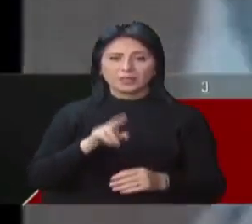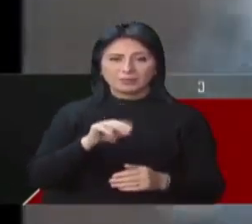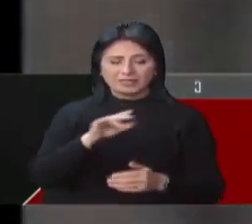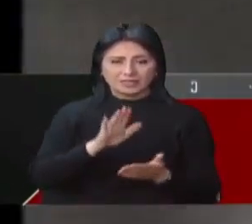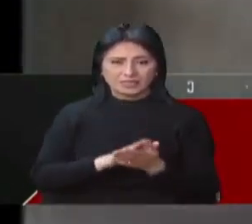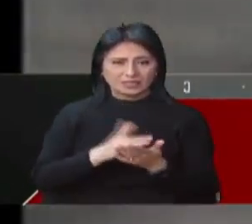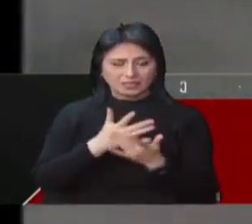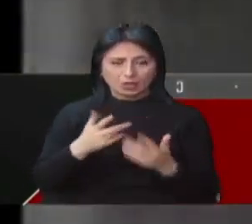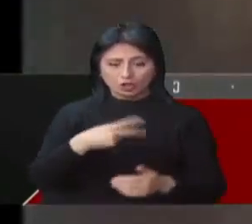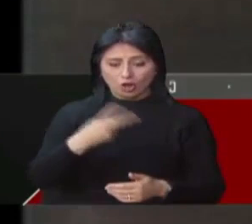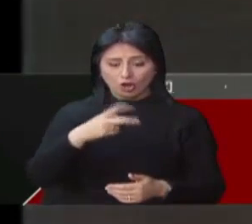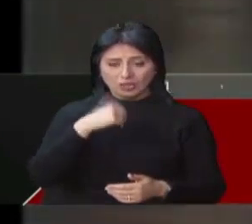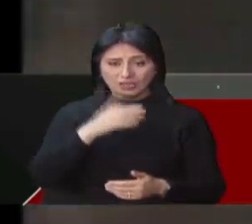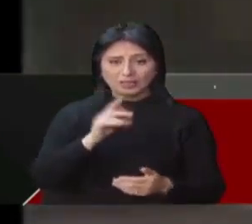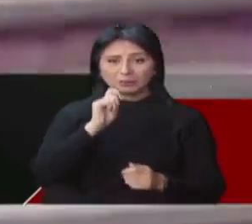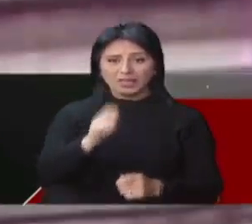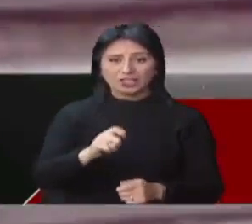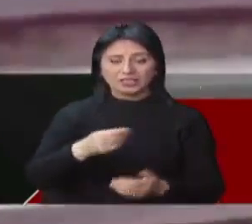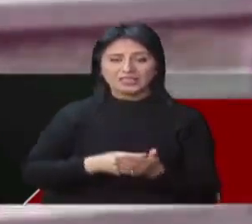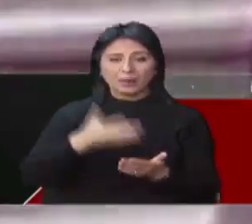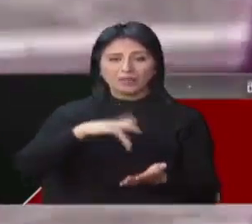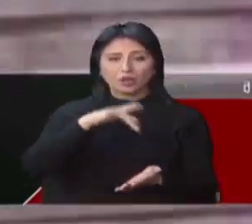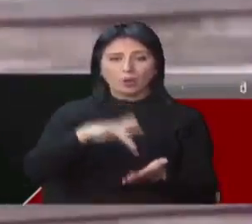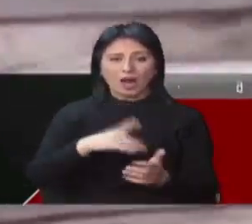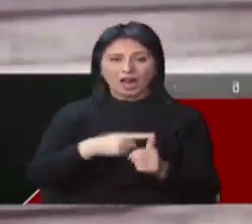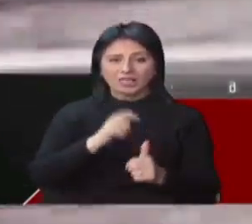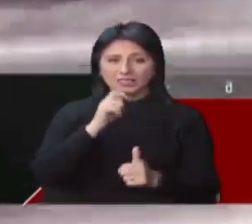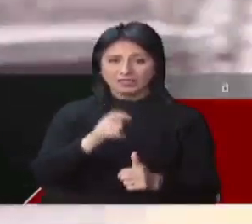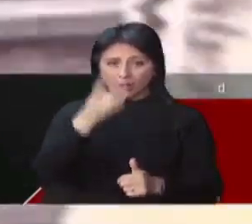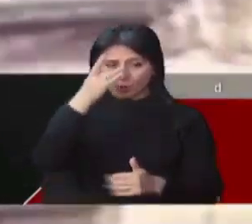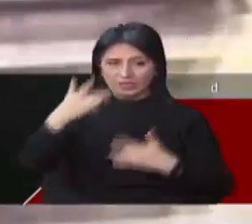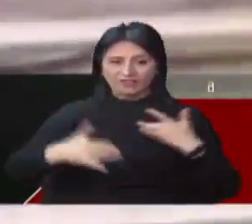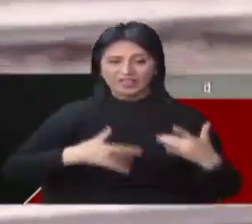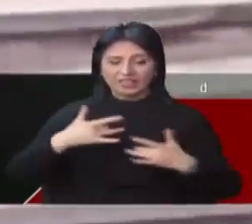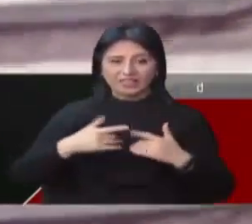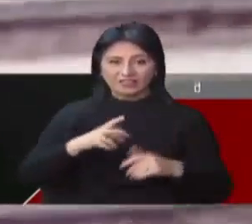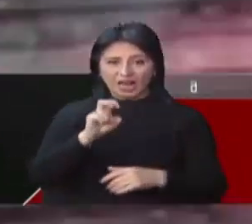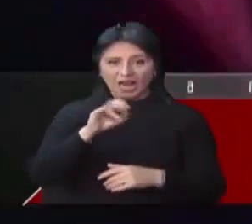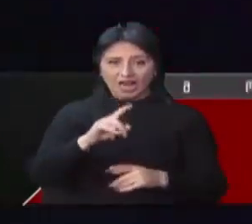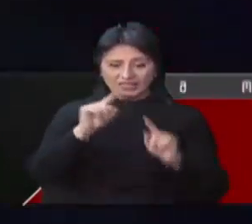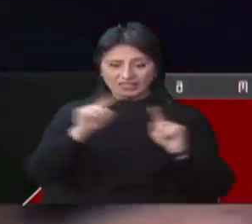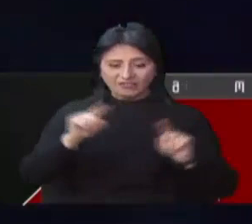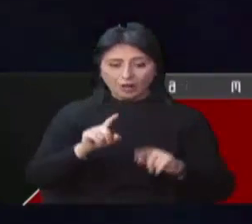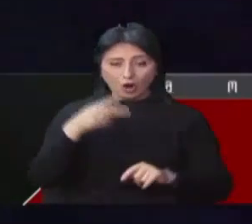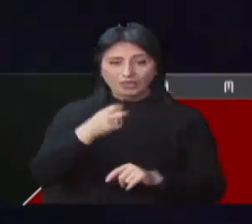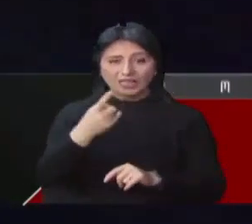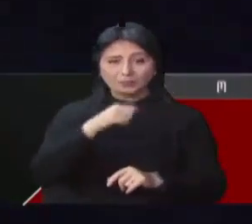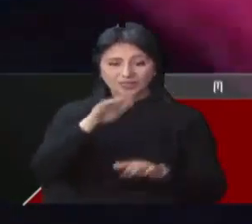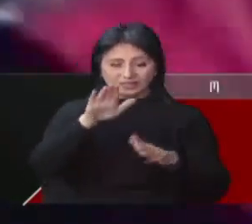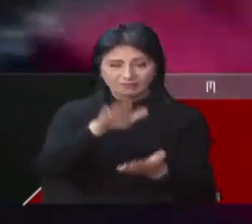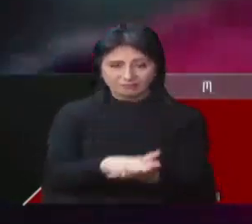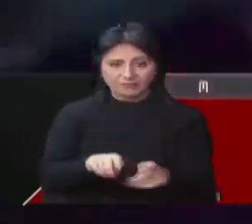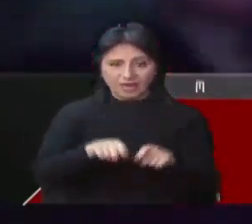მფლობელი. 1922 წელს მიენიჭა თბილისის საპატიო მოქალაქის სტატუსი. რუსთაველის თეატრის წინ ჯემალ ყაღანიძის ვარსკვლავი 2011 წელს